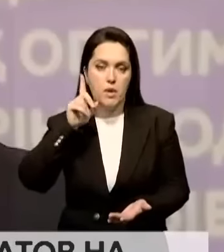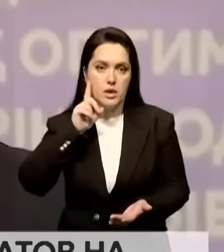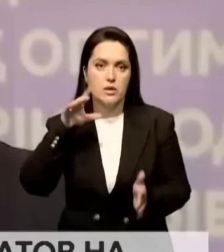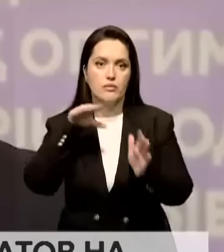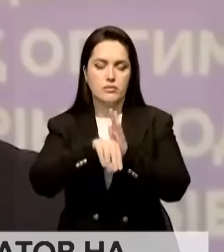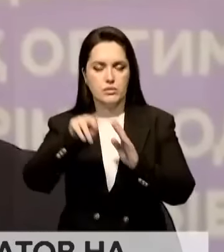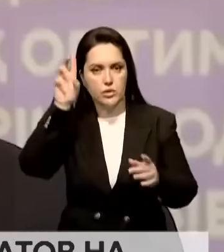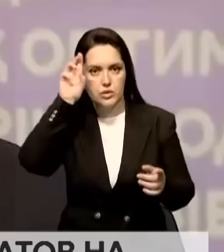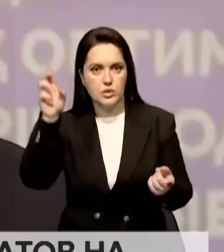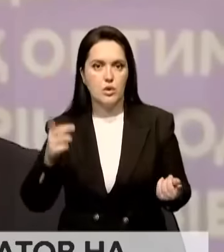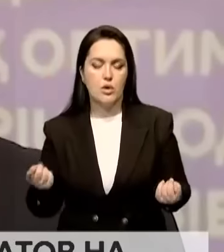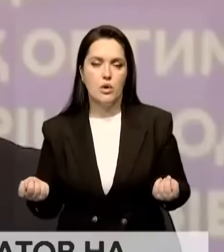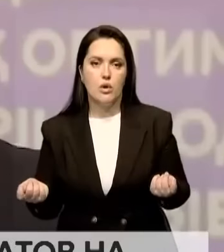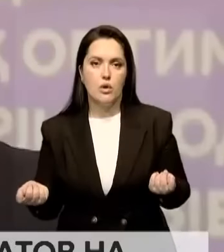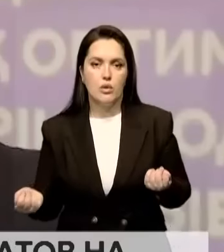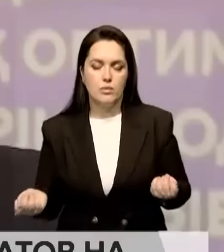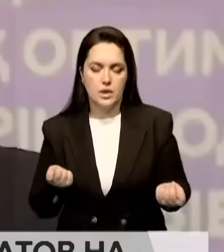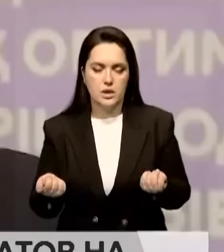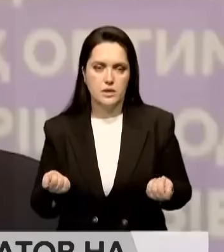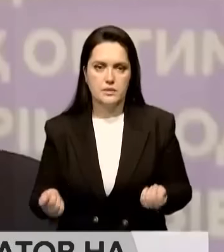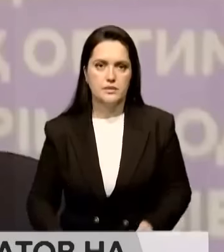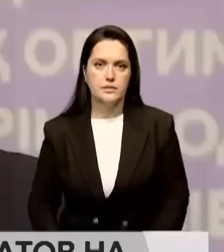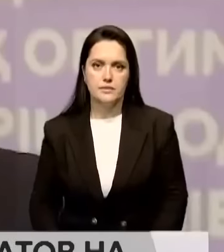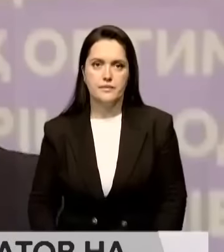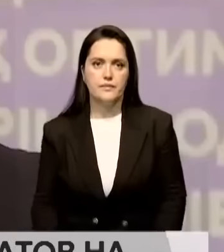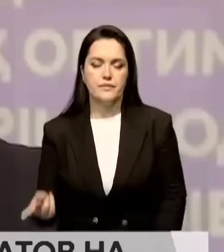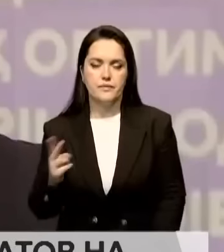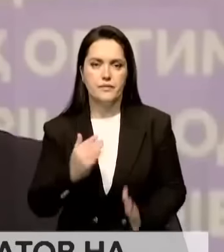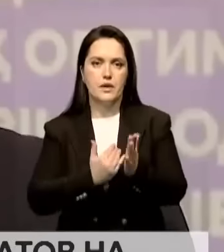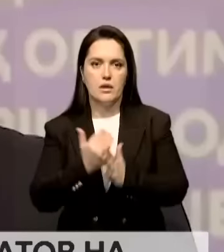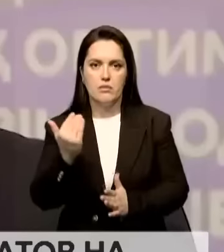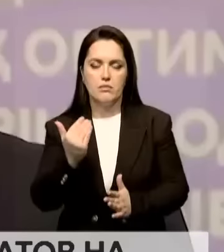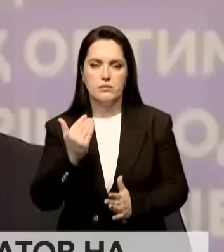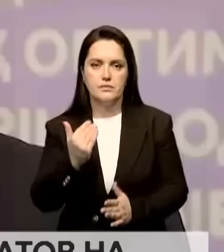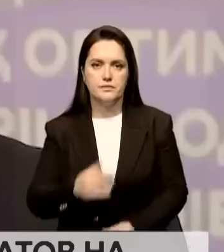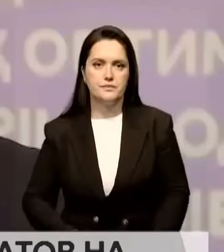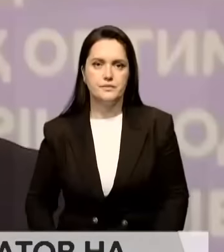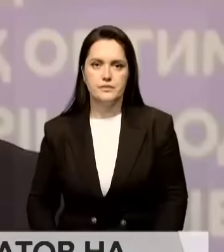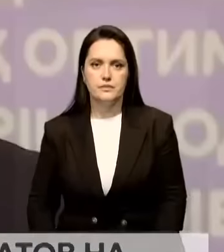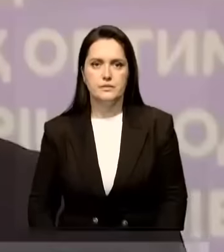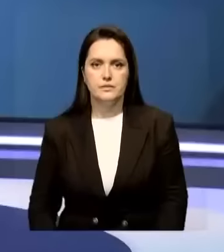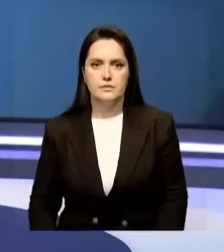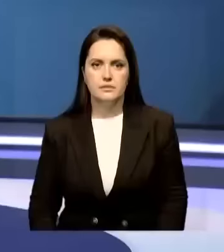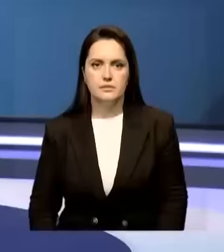раз таки государственную службу наших регионов для повышения ее кадрового потенциала.